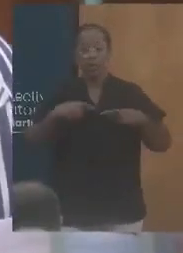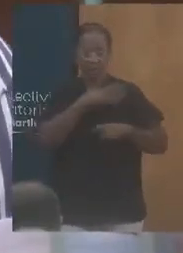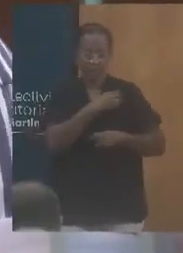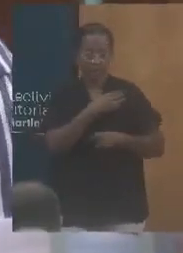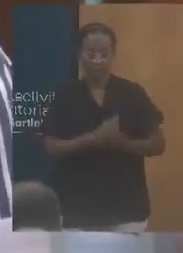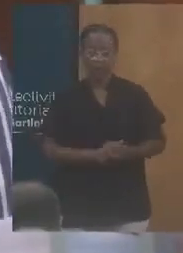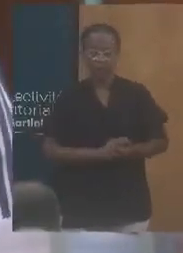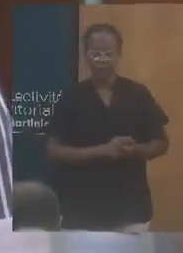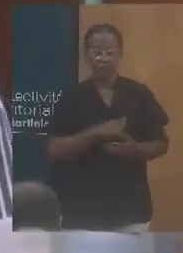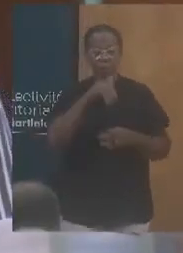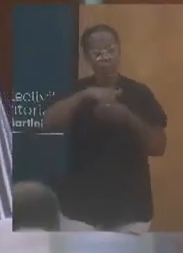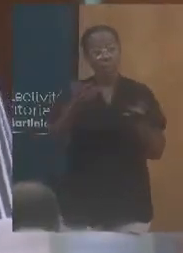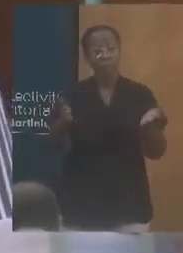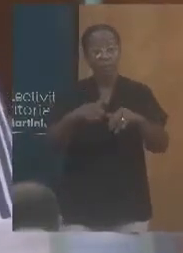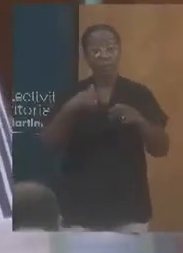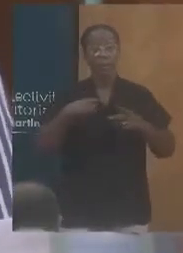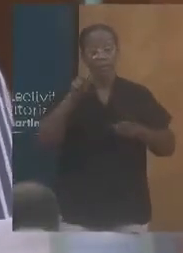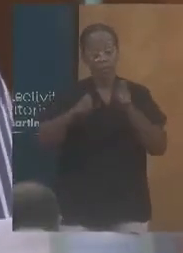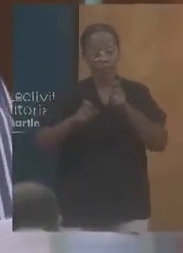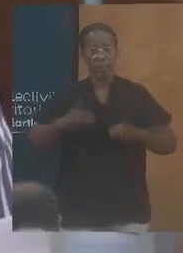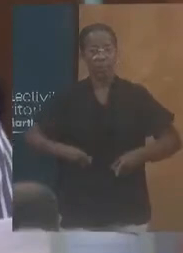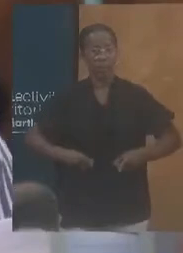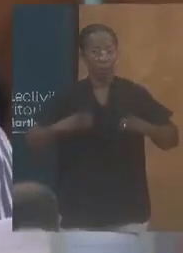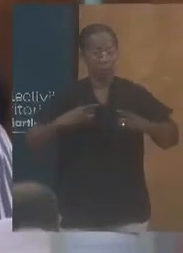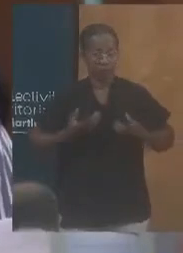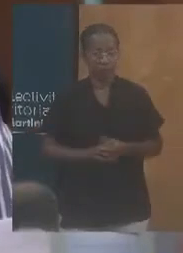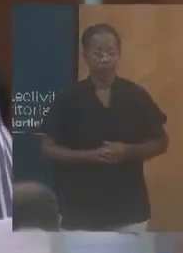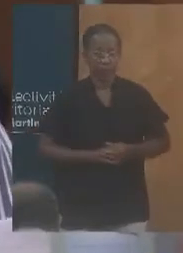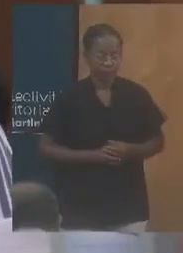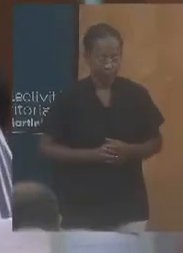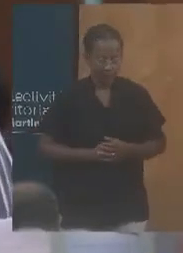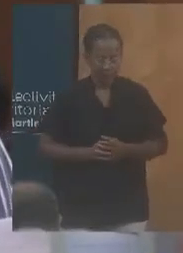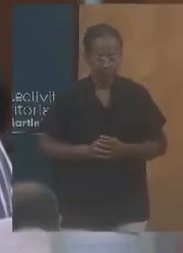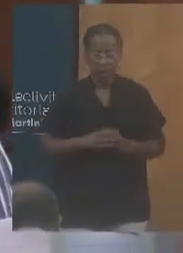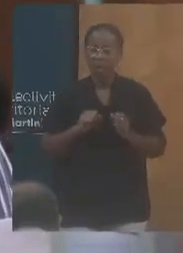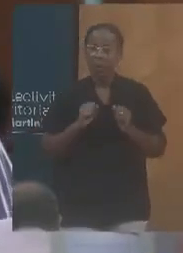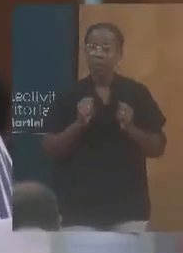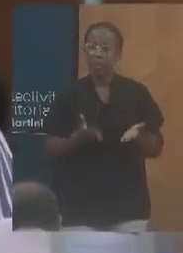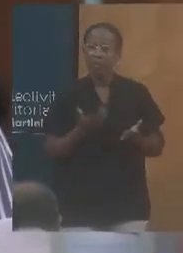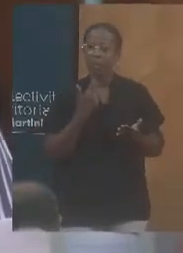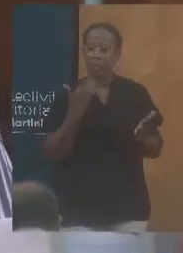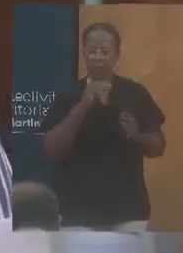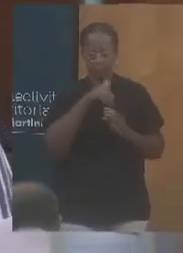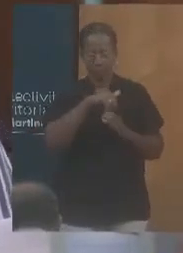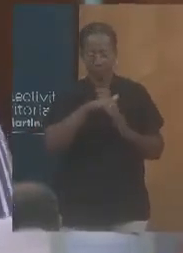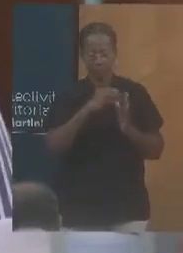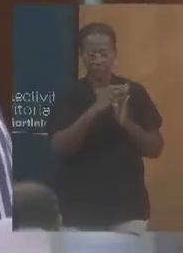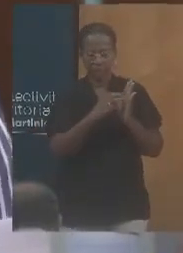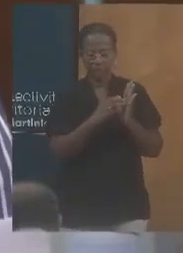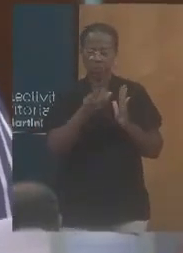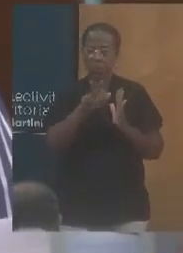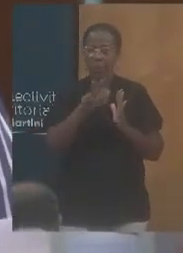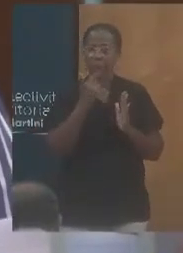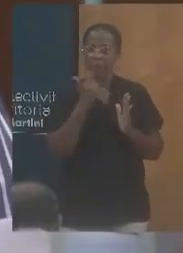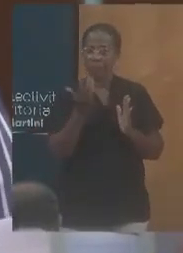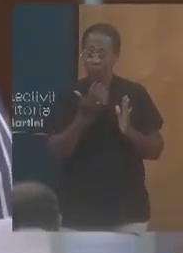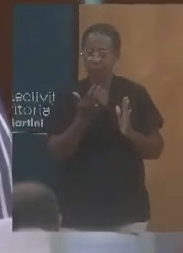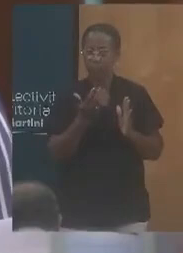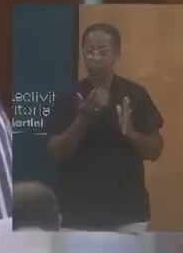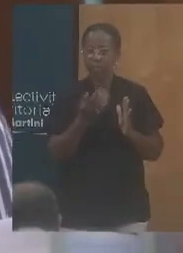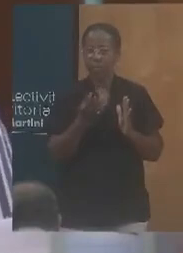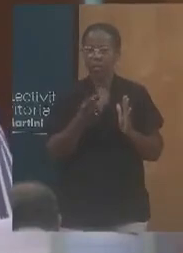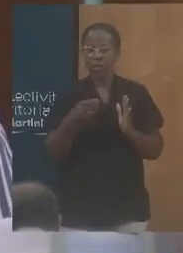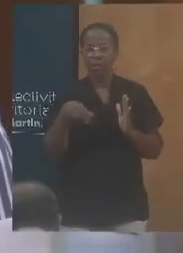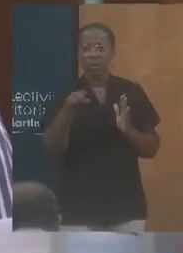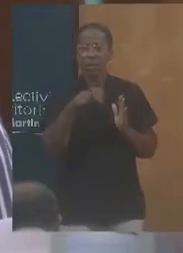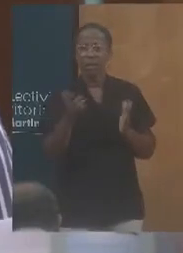l'Assemblée des députés. Or, ce qui nous est proposé, à l'article 3, c'est que l'Assemblée donne